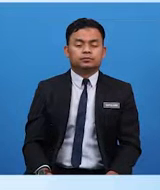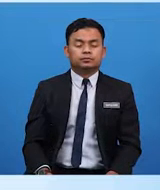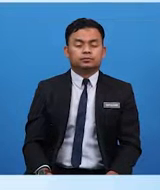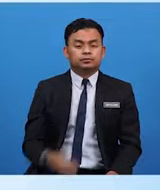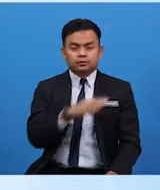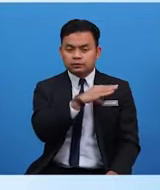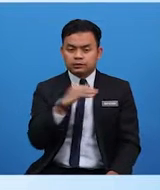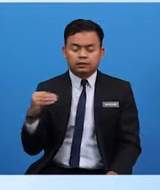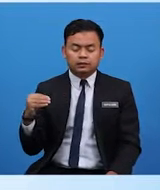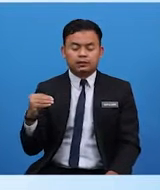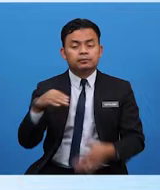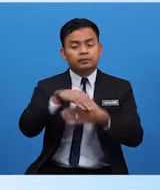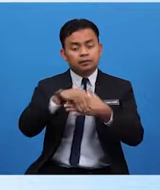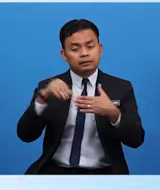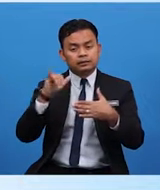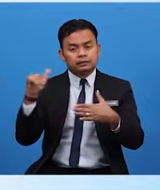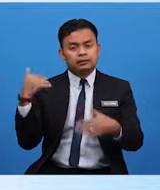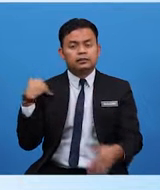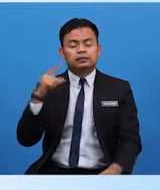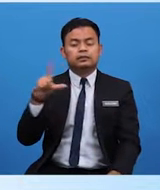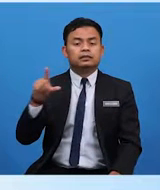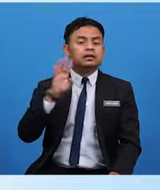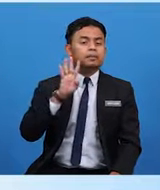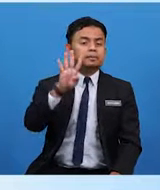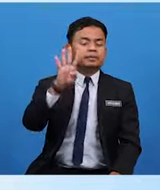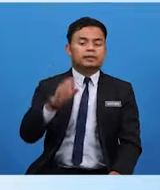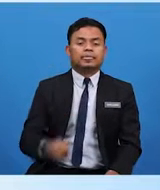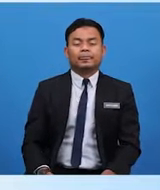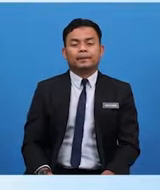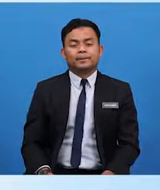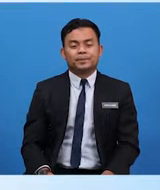dan bakinya Adella 4